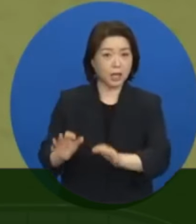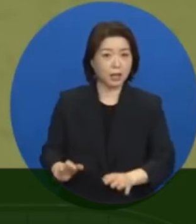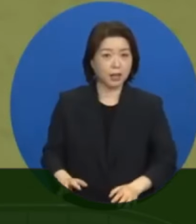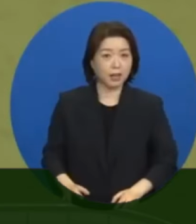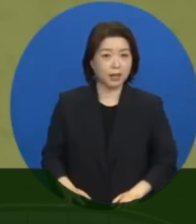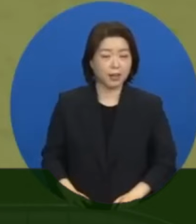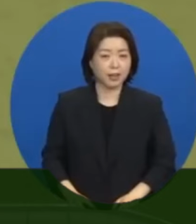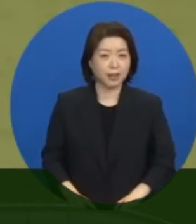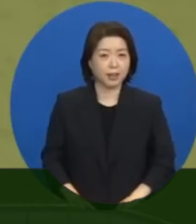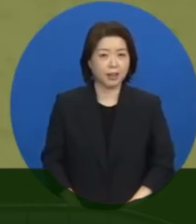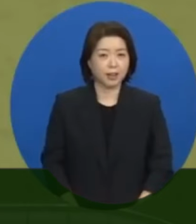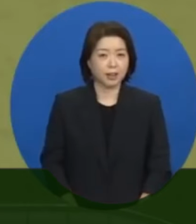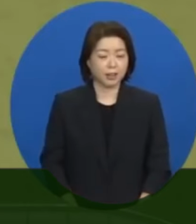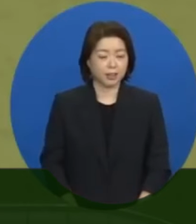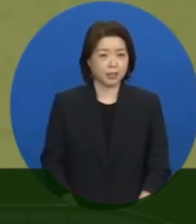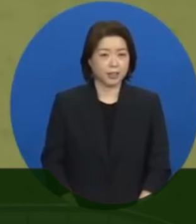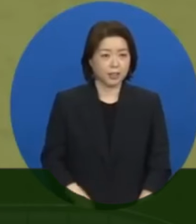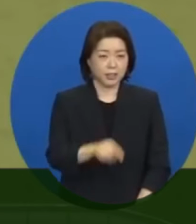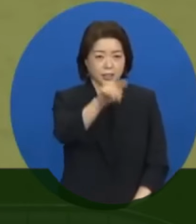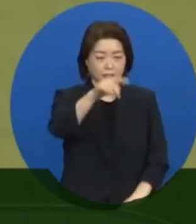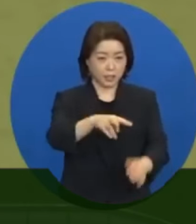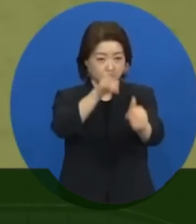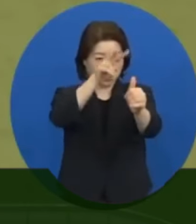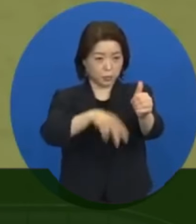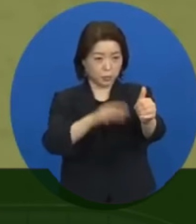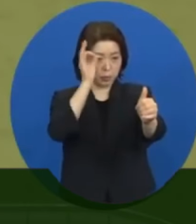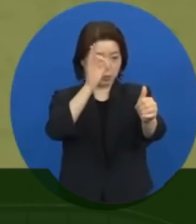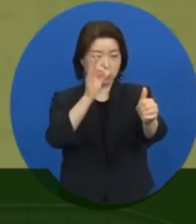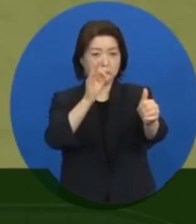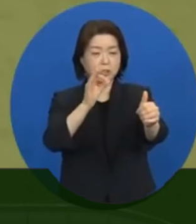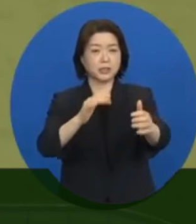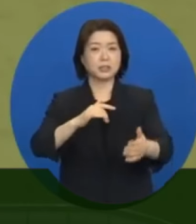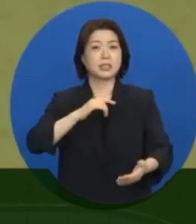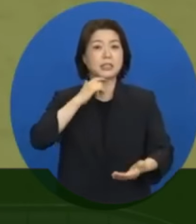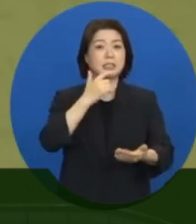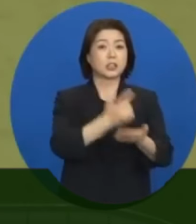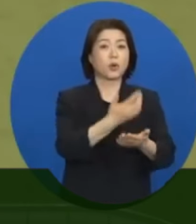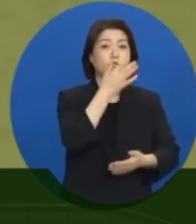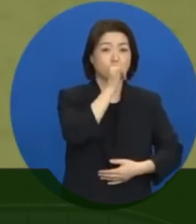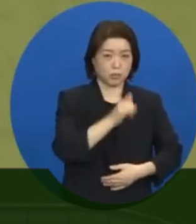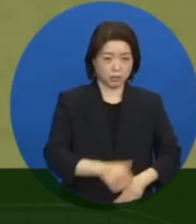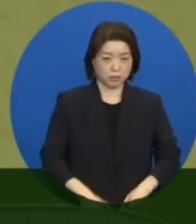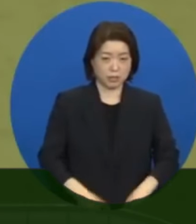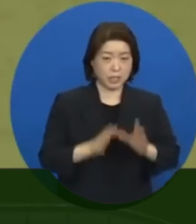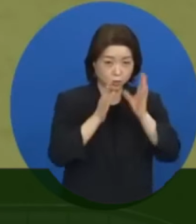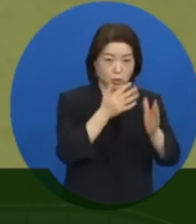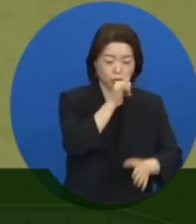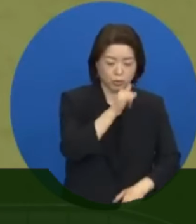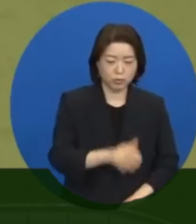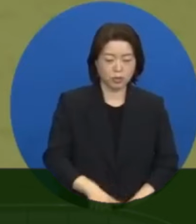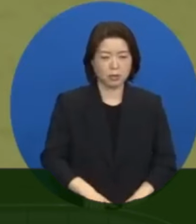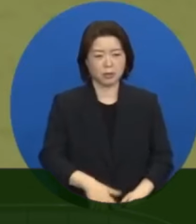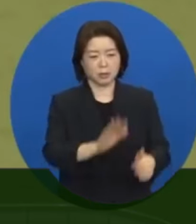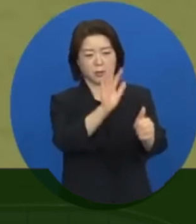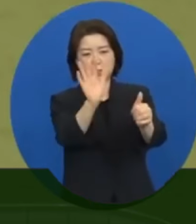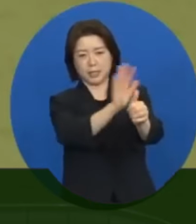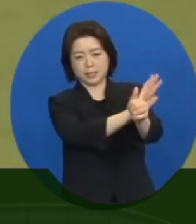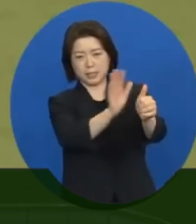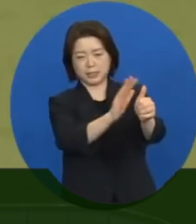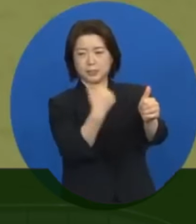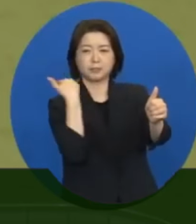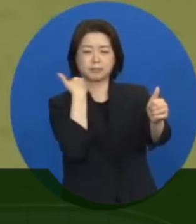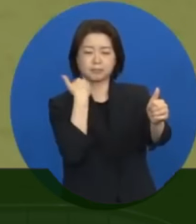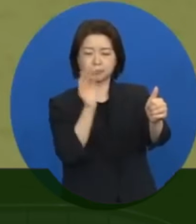거야 눈으로 보면 속을 수 있으니까 눈을 감고 가려진 채 보는 것이죠 그게 하나님의